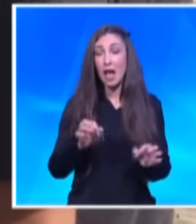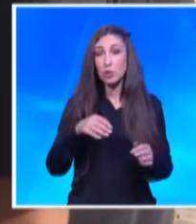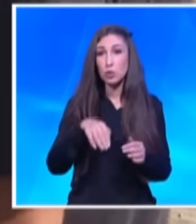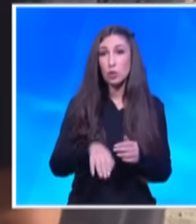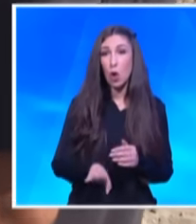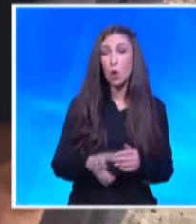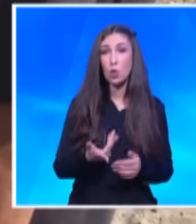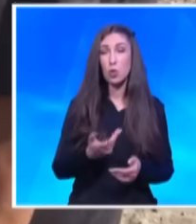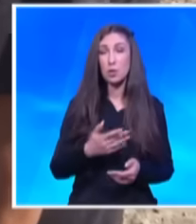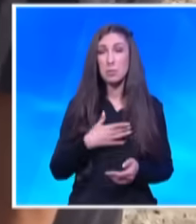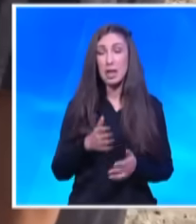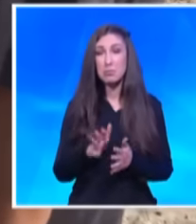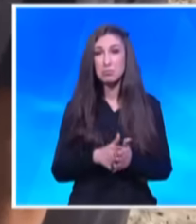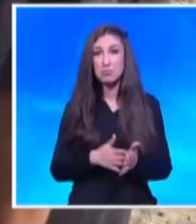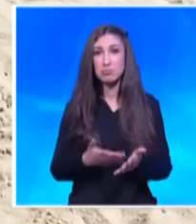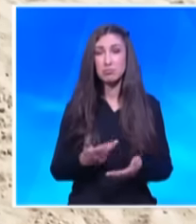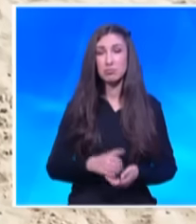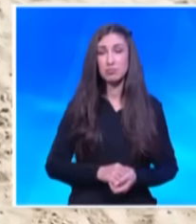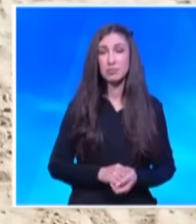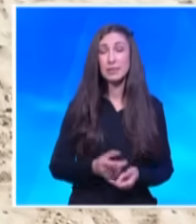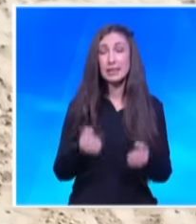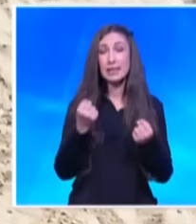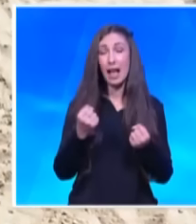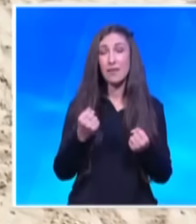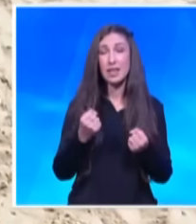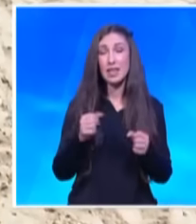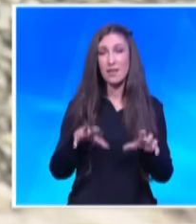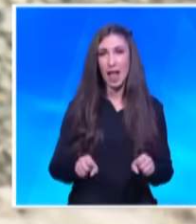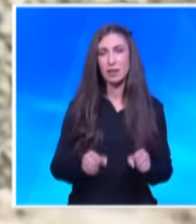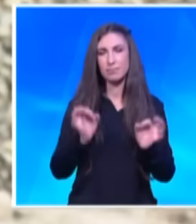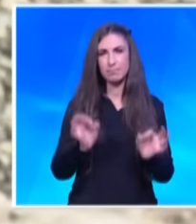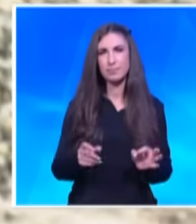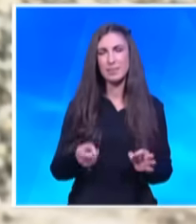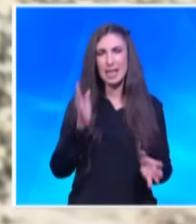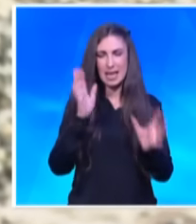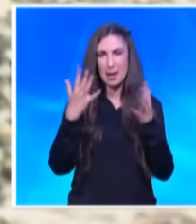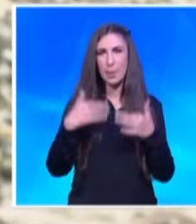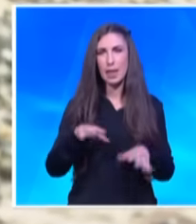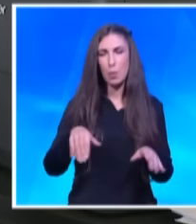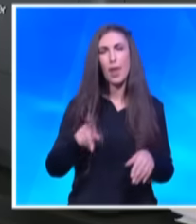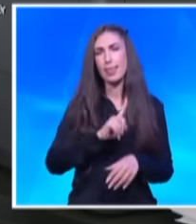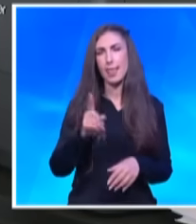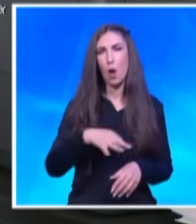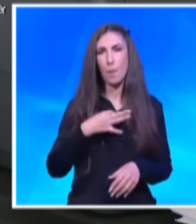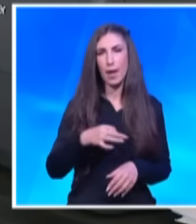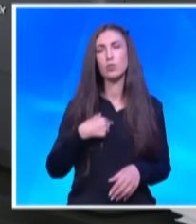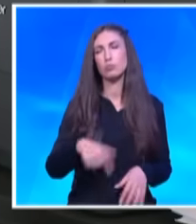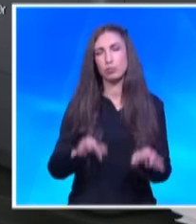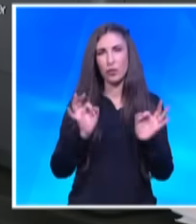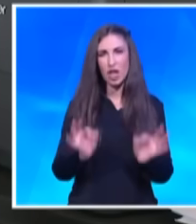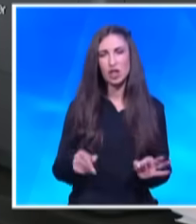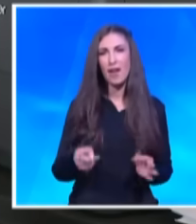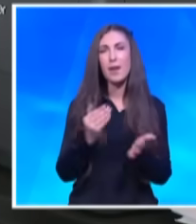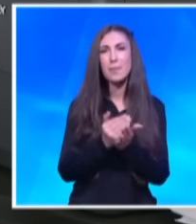не, се определя. Не, така. Здравните власти са категорични. Къпането в морето не е опасно. Утвърждавам, че данните